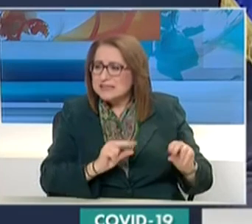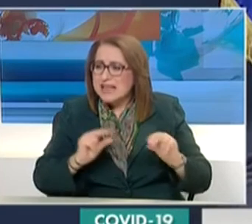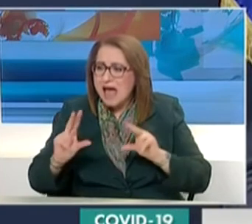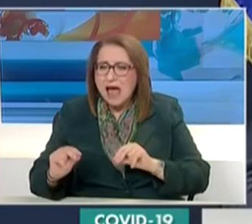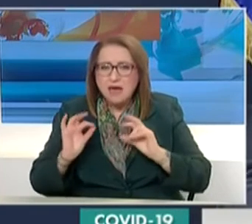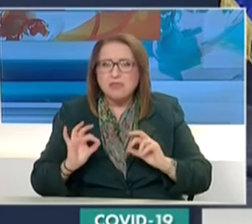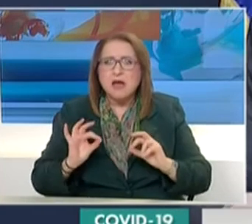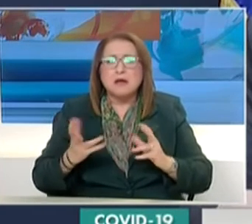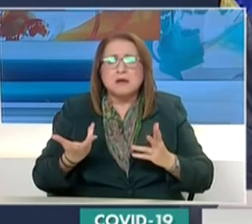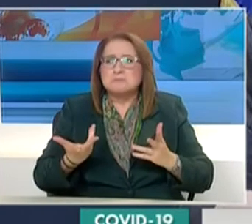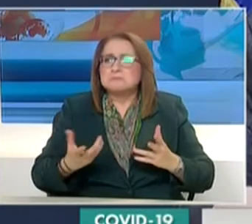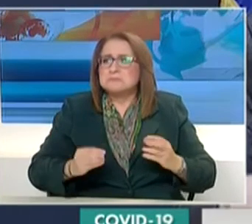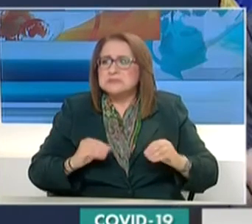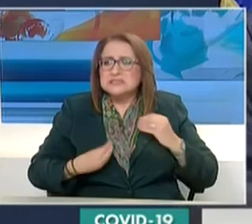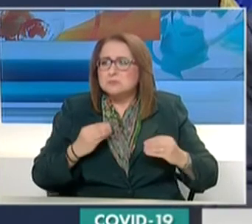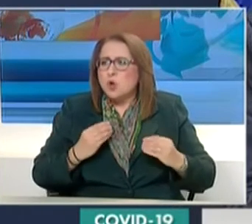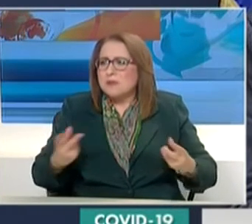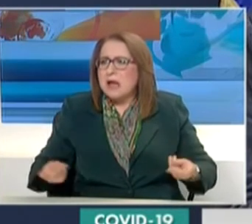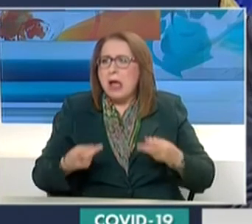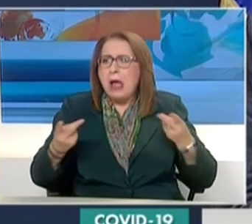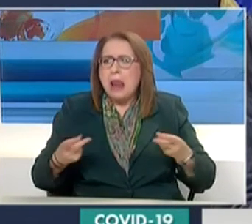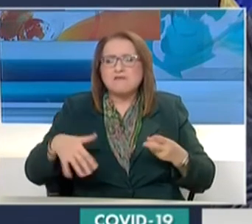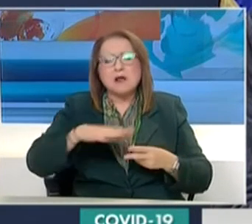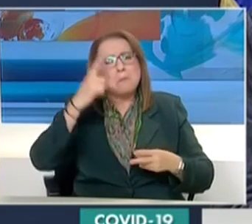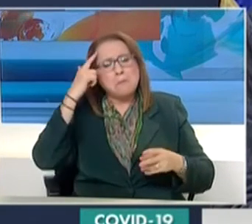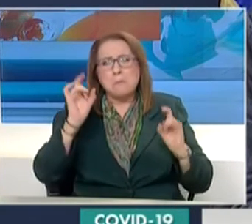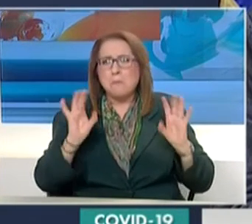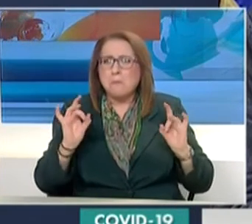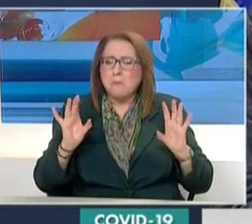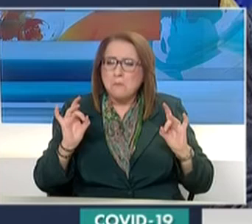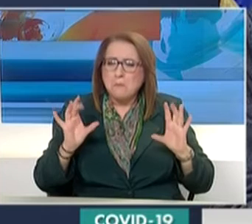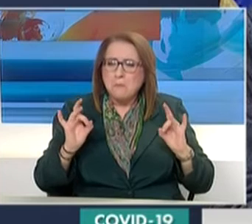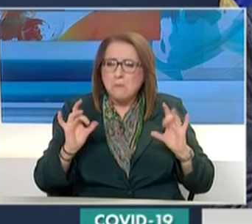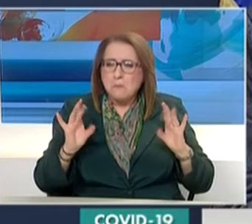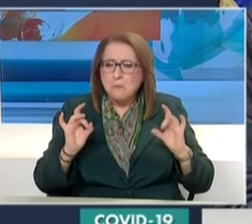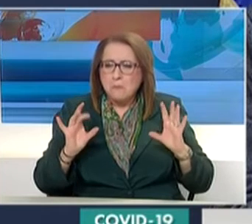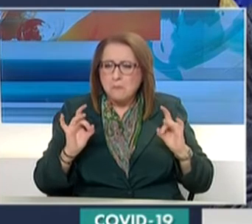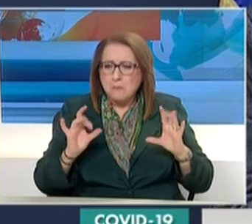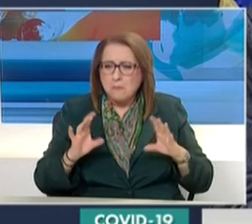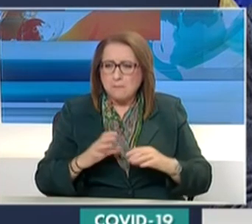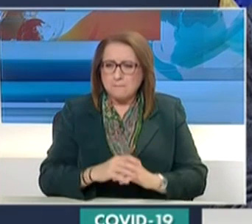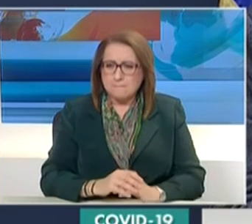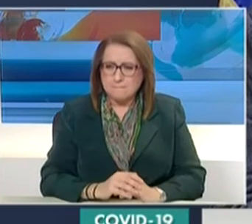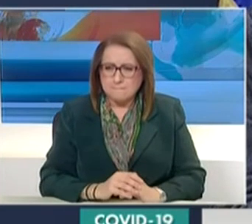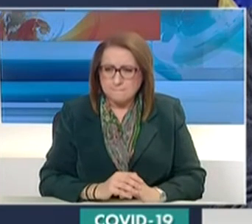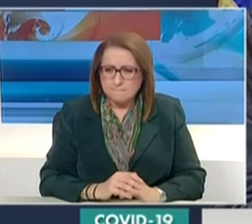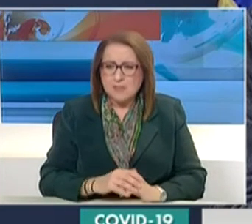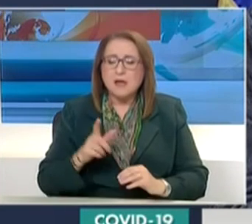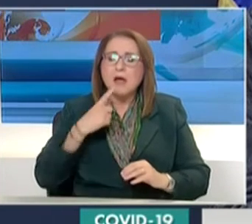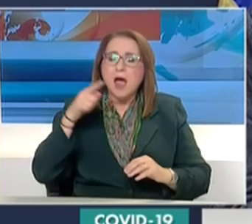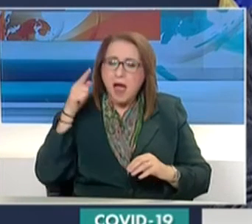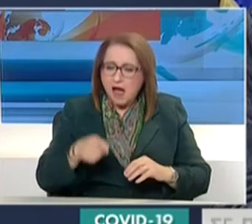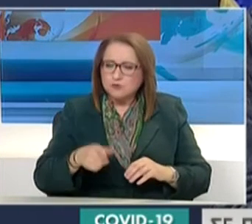χαλαρότητα. Δεν πρέπει να ξεχνάμε το κύριο μήνυμα, ευχαριστώ κύριε Βενιζέλο, ότι είναι μια νόσο η οποία μπορεί να μας επηρεάσει